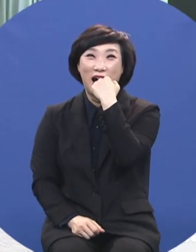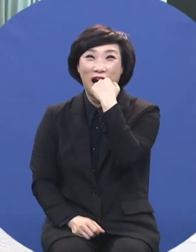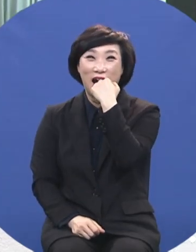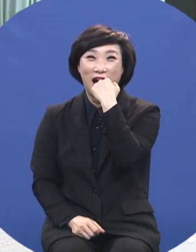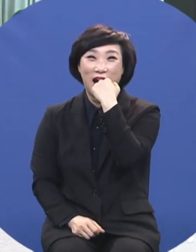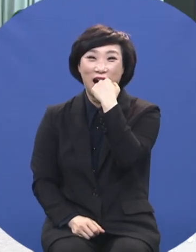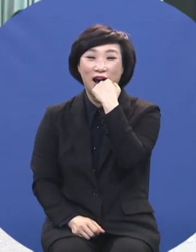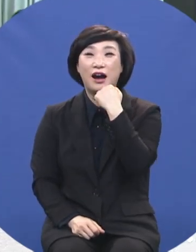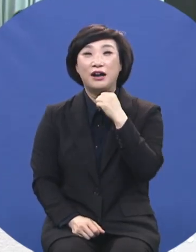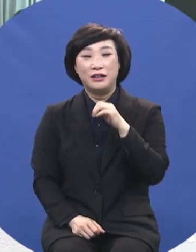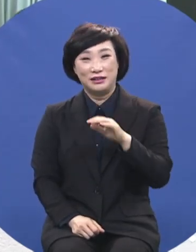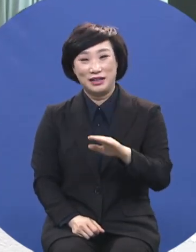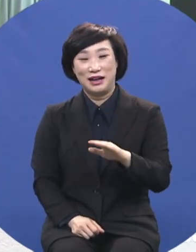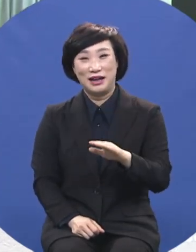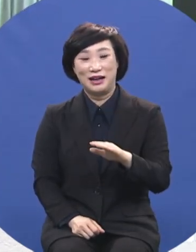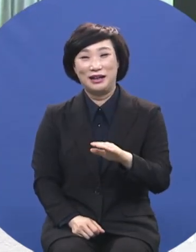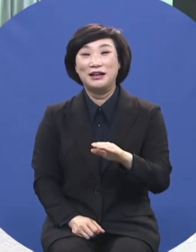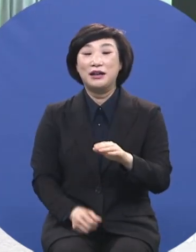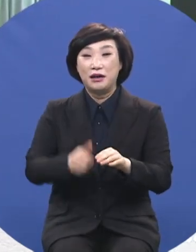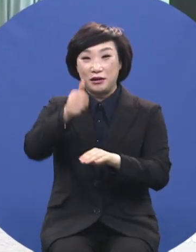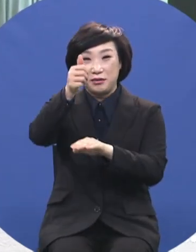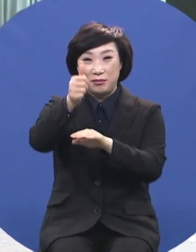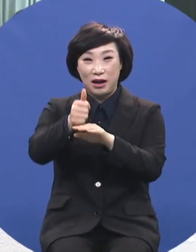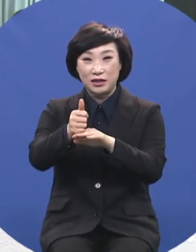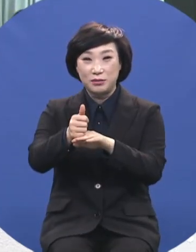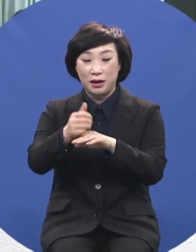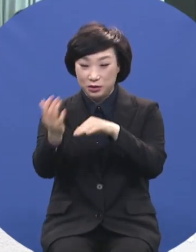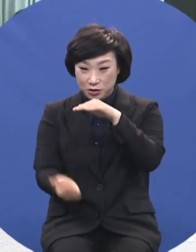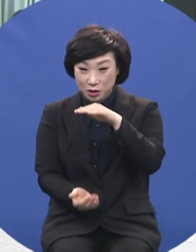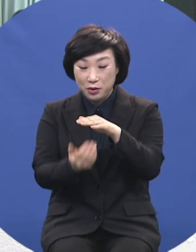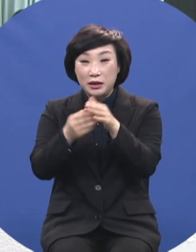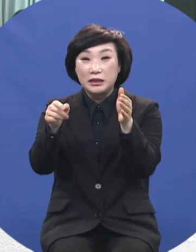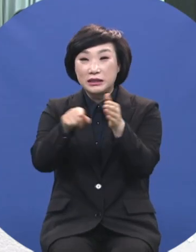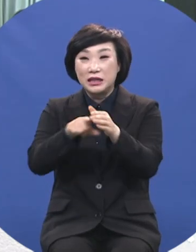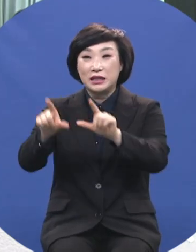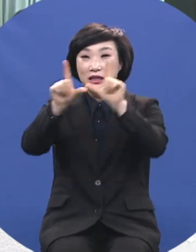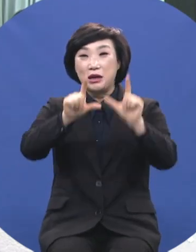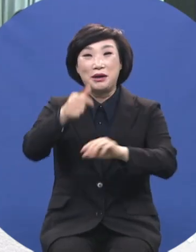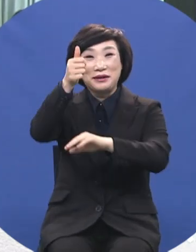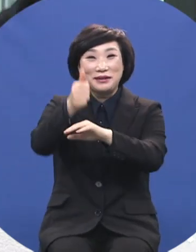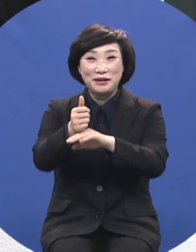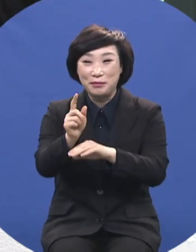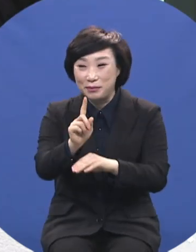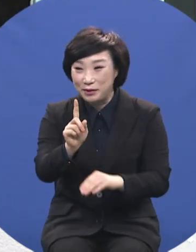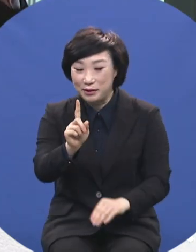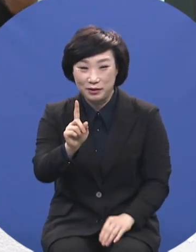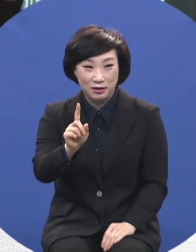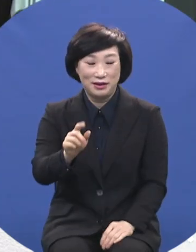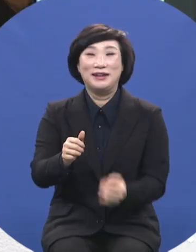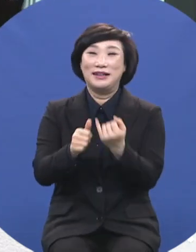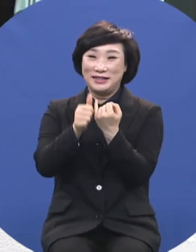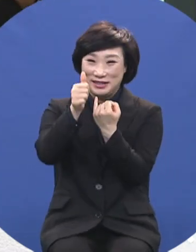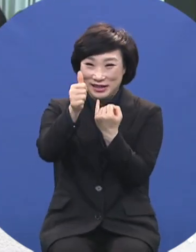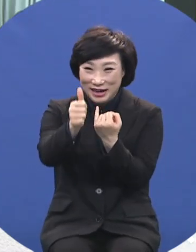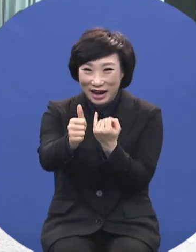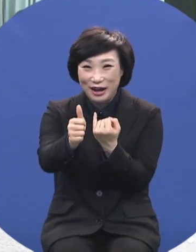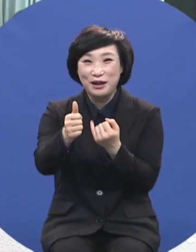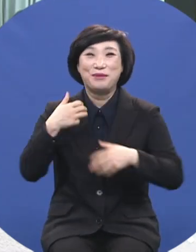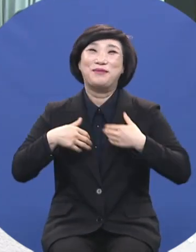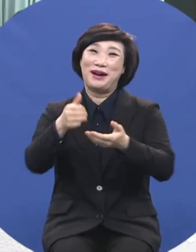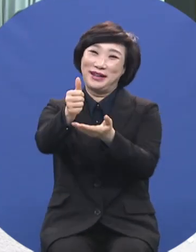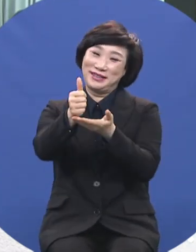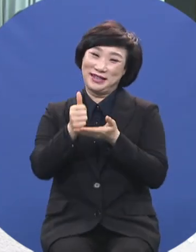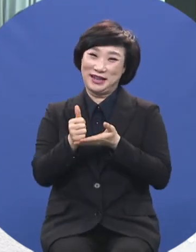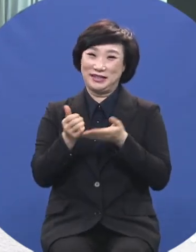간절히 기다리며, 그래서 마지막에 최고의 신앙의 하이라이트는 신랑을 맞이하는